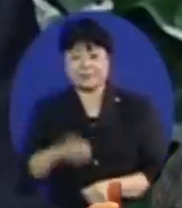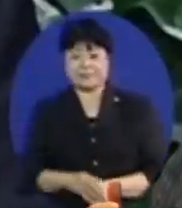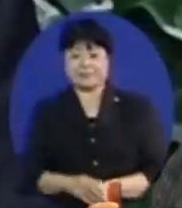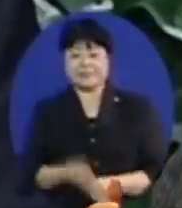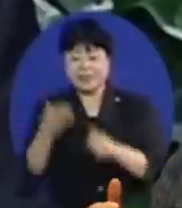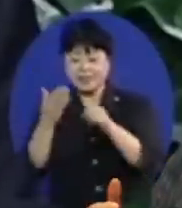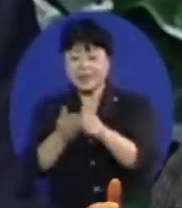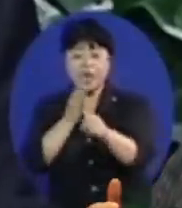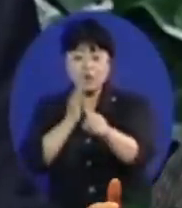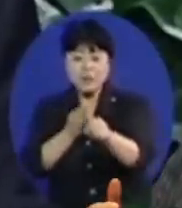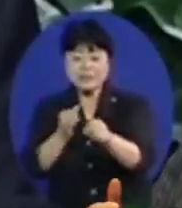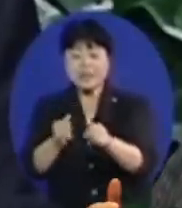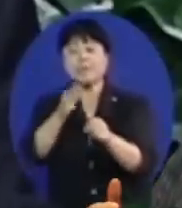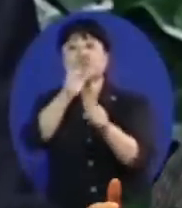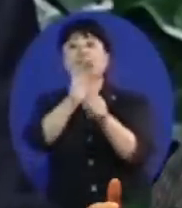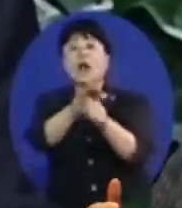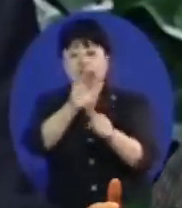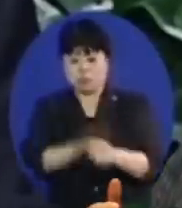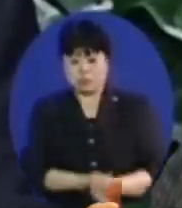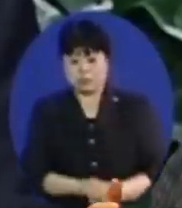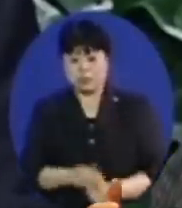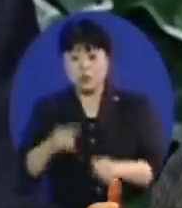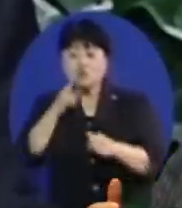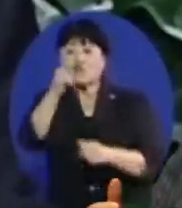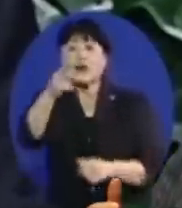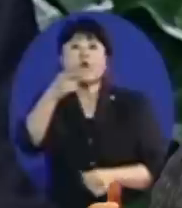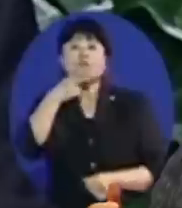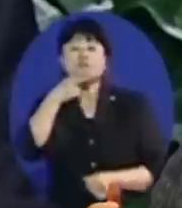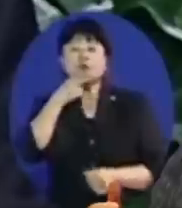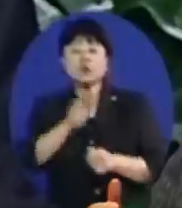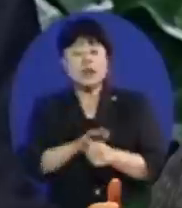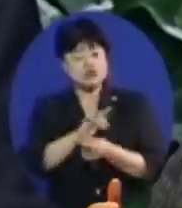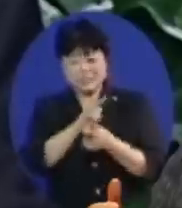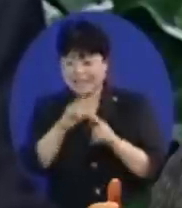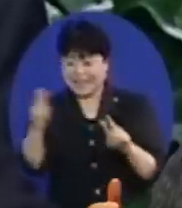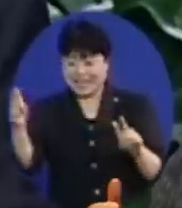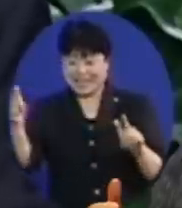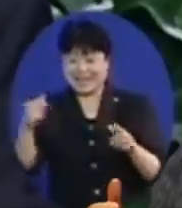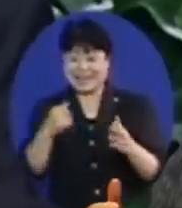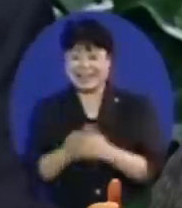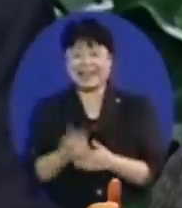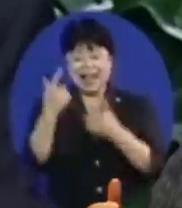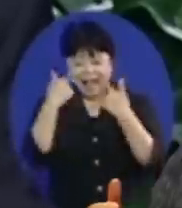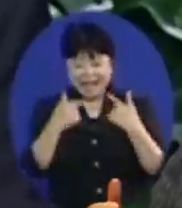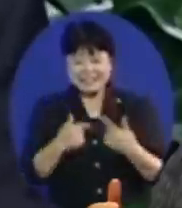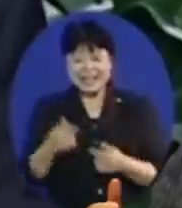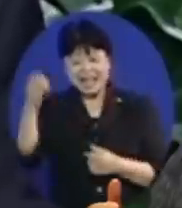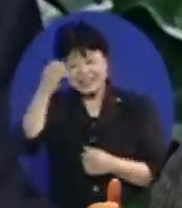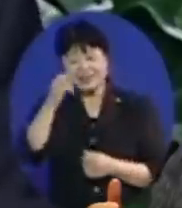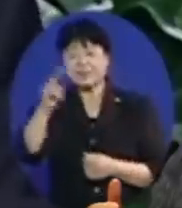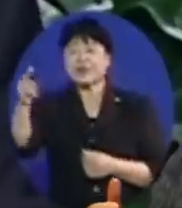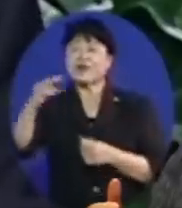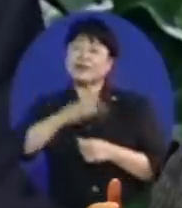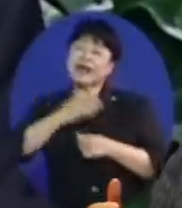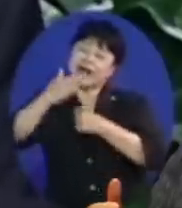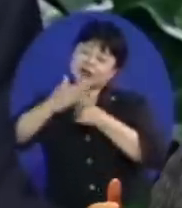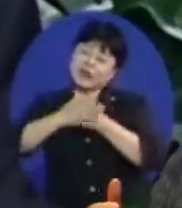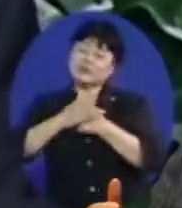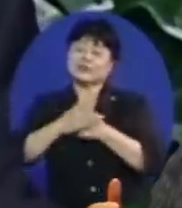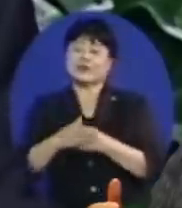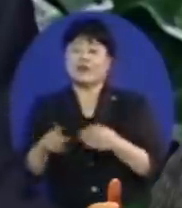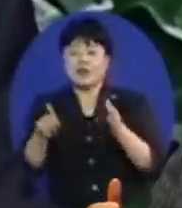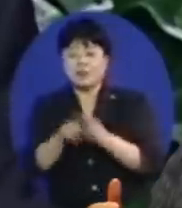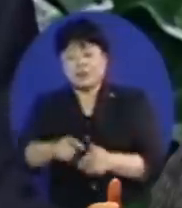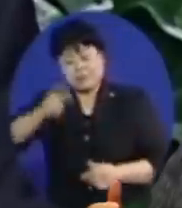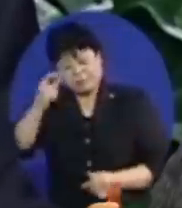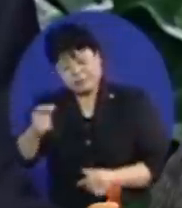성령께 구하는 자를 도와주시지 구하지 않은 자에게 도와주시지는 않습니다. 그러므로 항상 성령이여 나를 도와서 내 믿음을 굳게 잡게